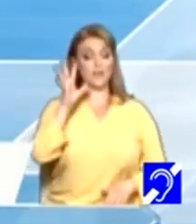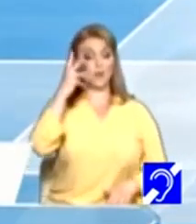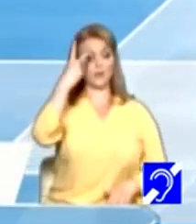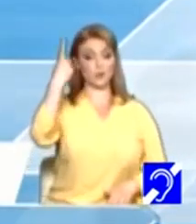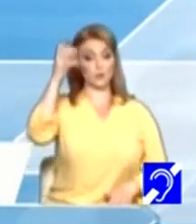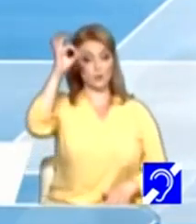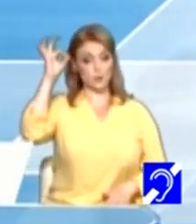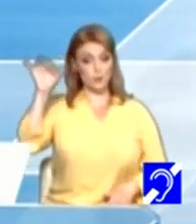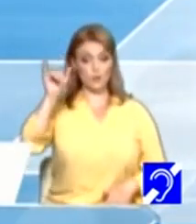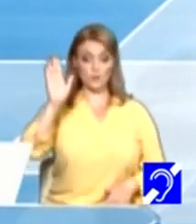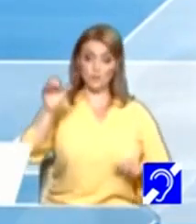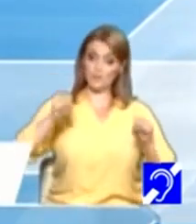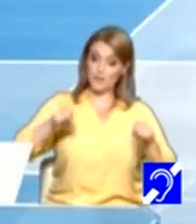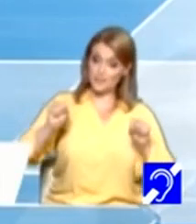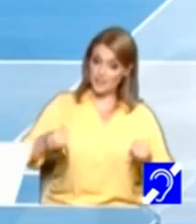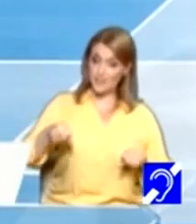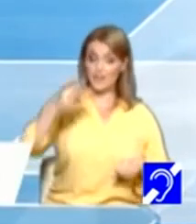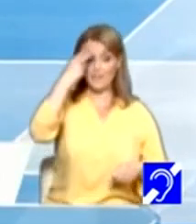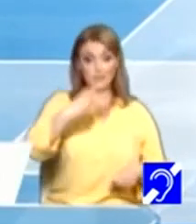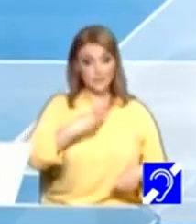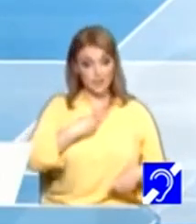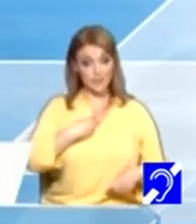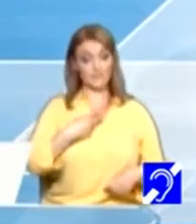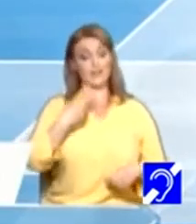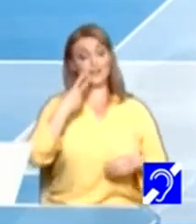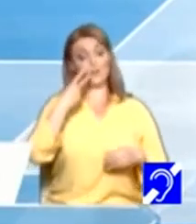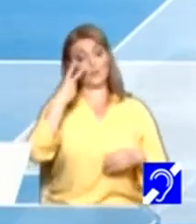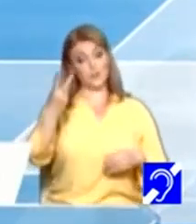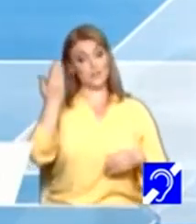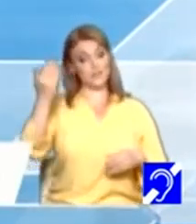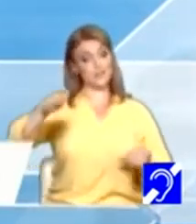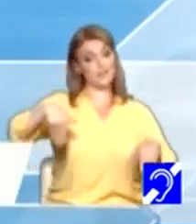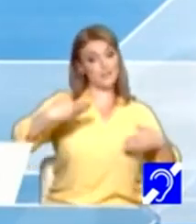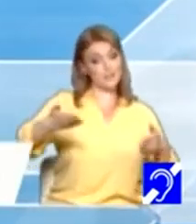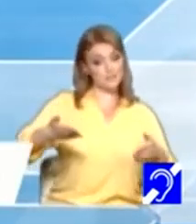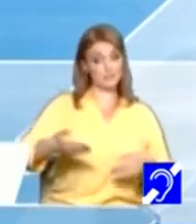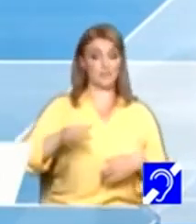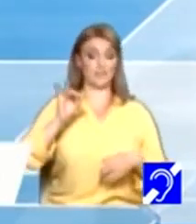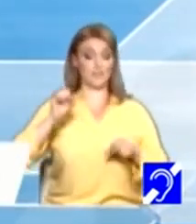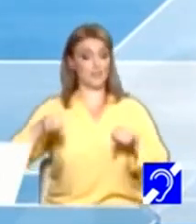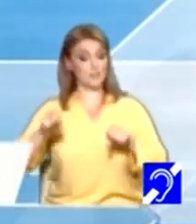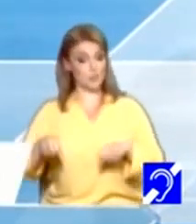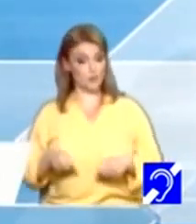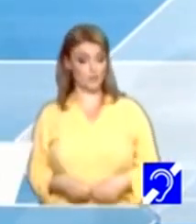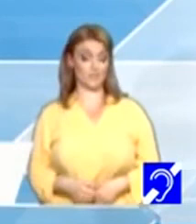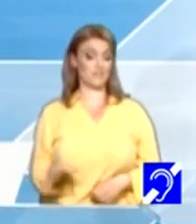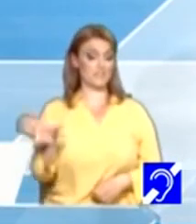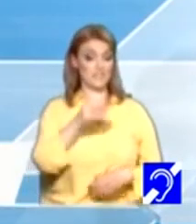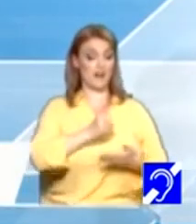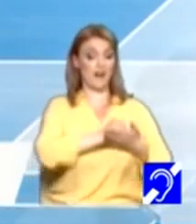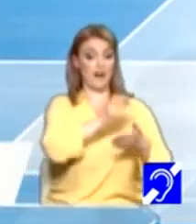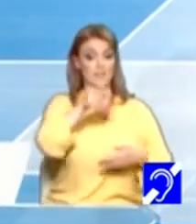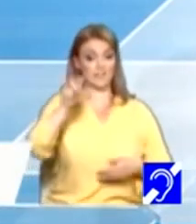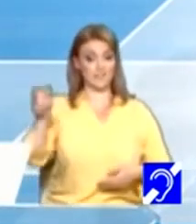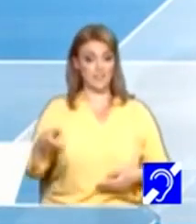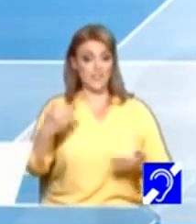21. O să aveți ocazia, uitându-vă la noi, să vedeți ofertele tuturor competitorilor electorali. De altfel,